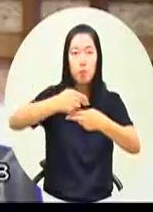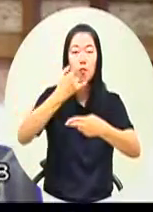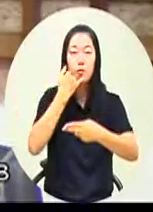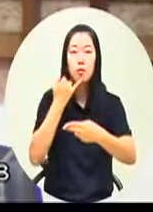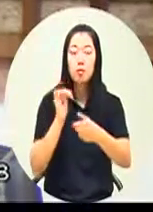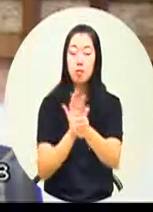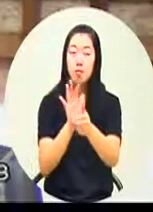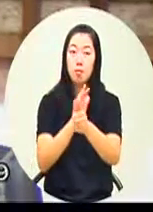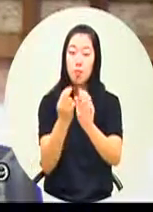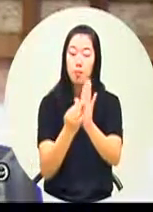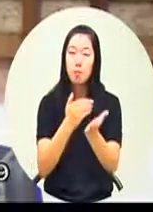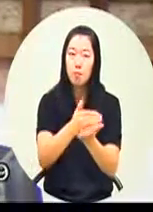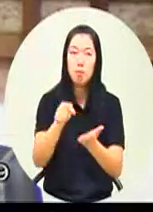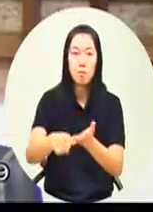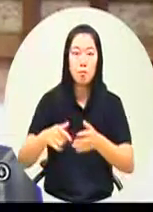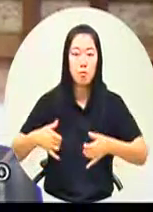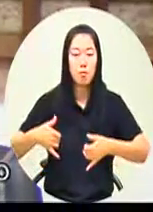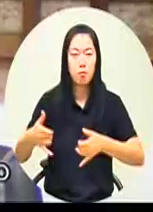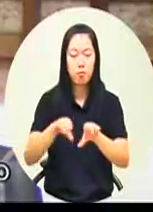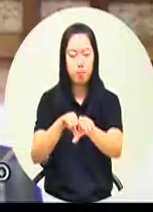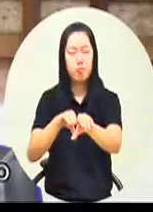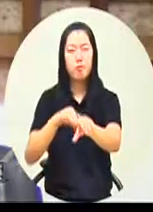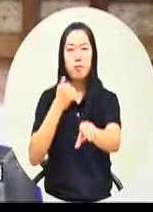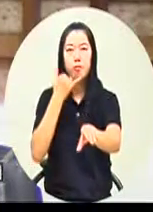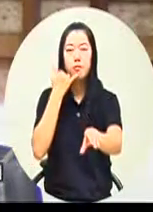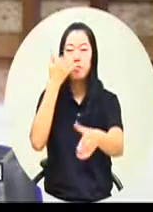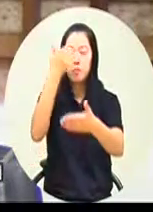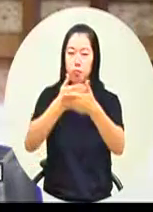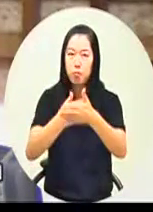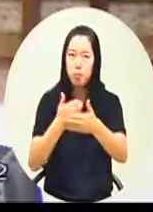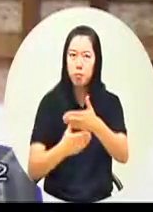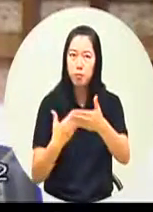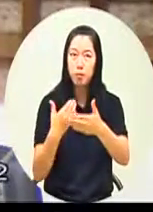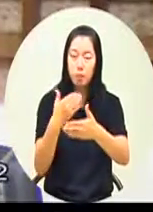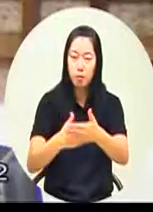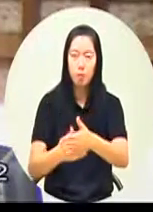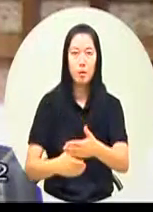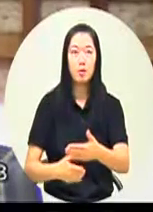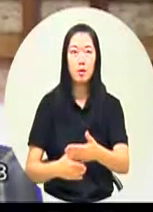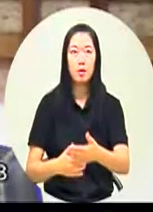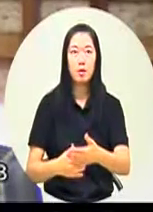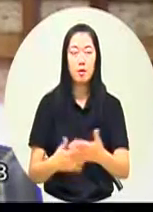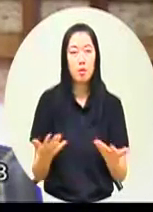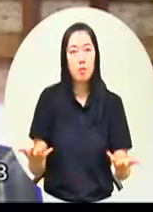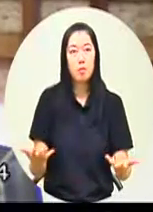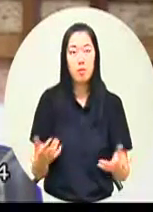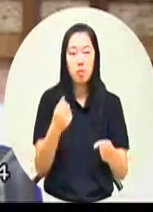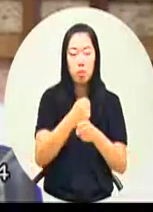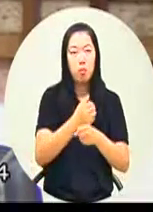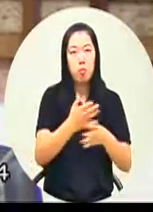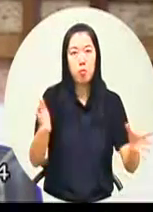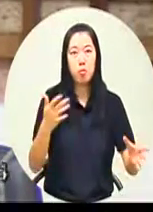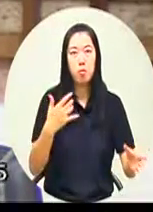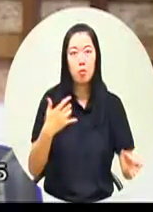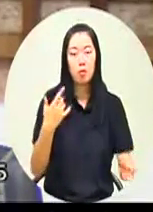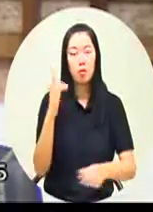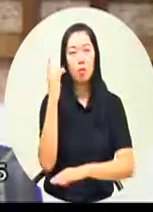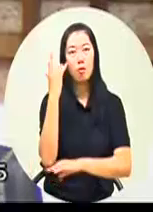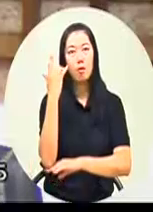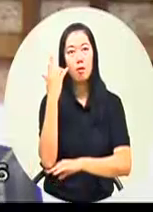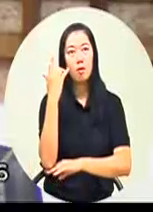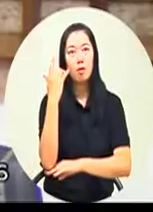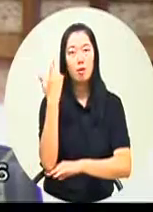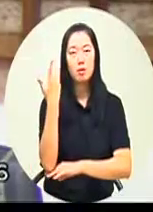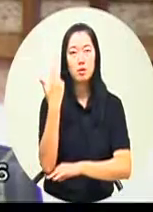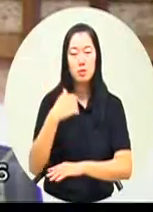决该地区的阻塞不然上下班回来第一没太久，第二危险，第三没什么人敢